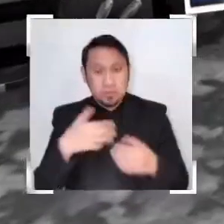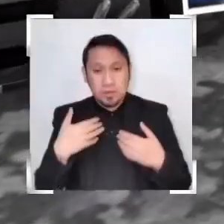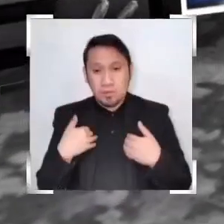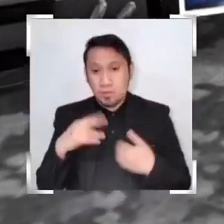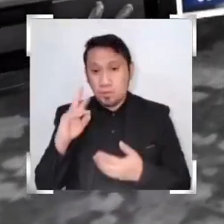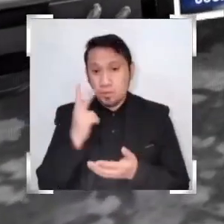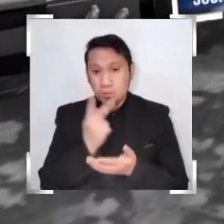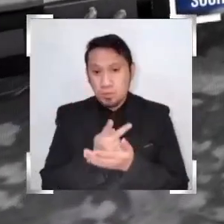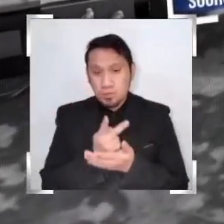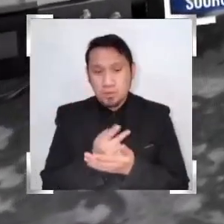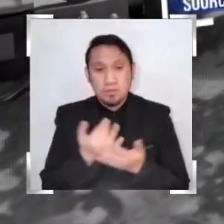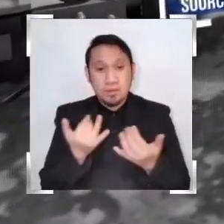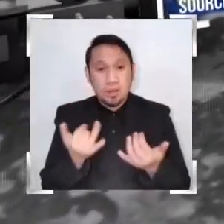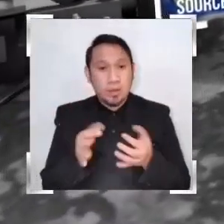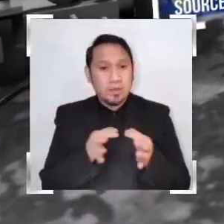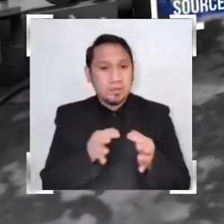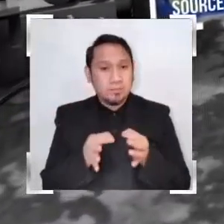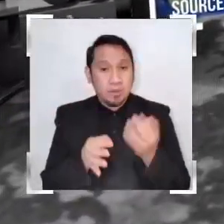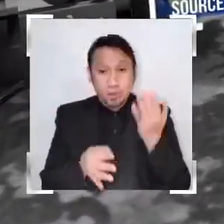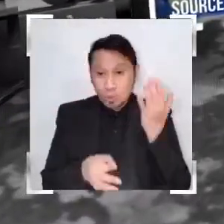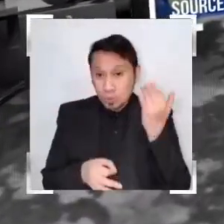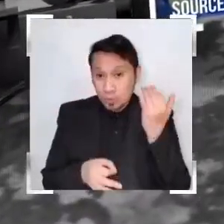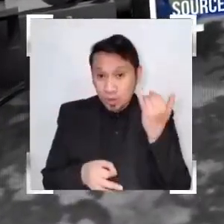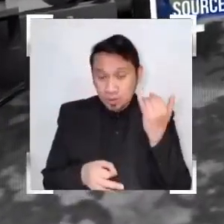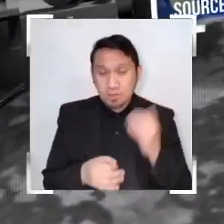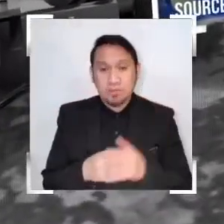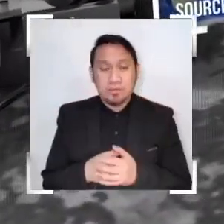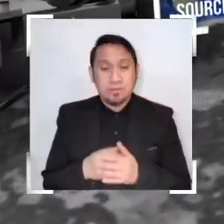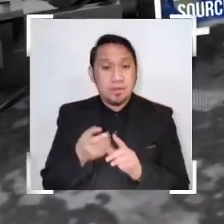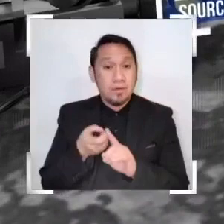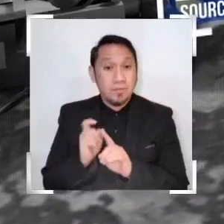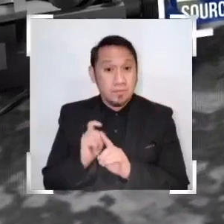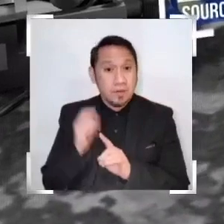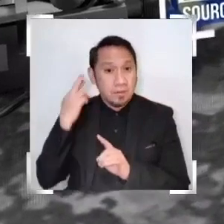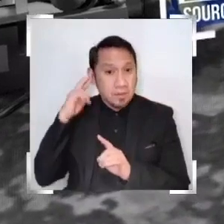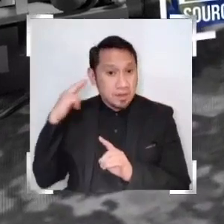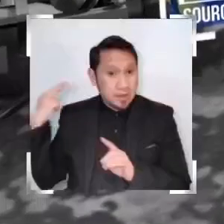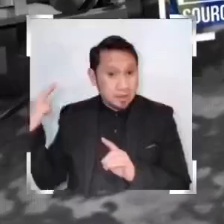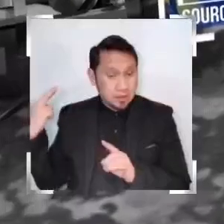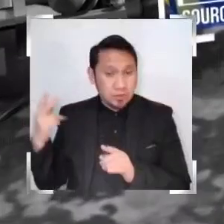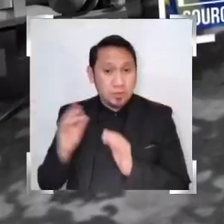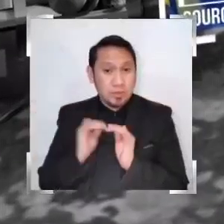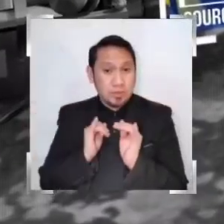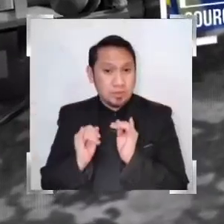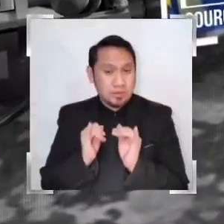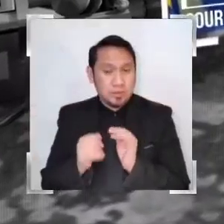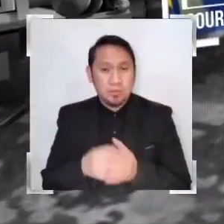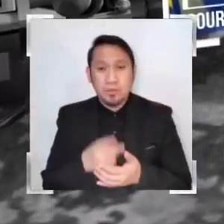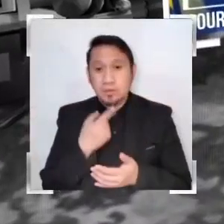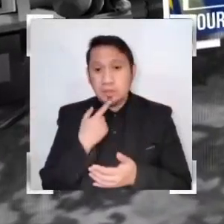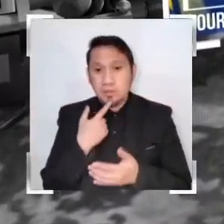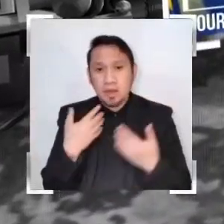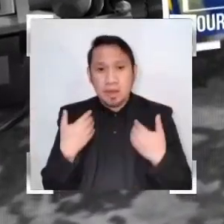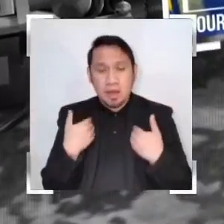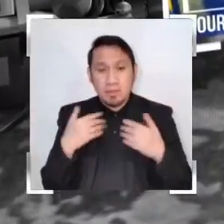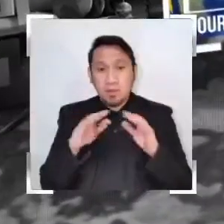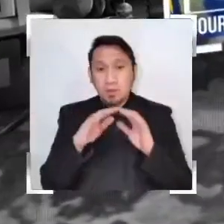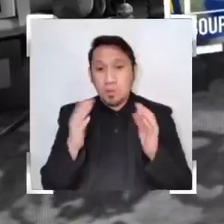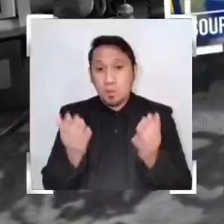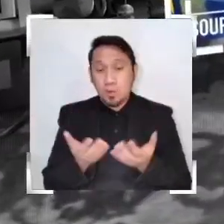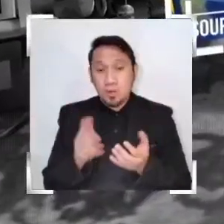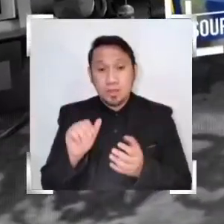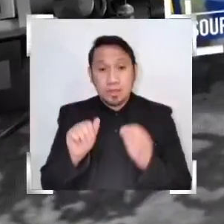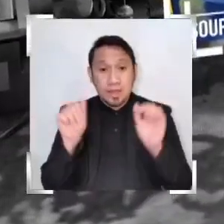Rodela Romero sa Panayman Super Radio DCWB, mataas kasi ang demand sa diesel sa mga bansa sa Asia.